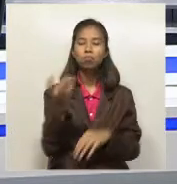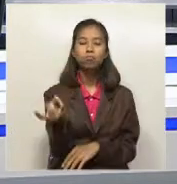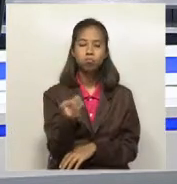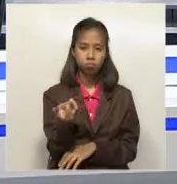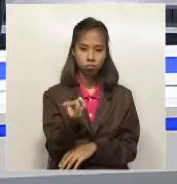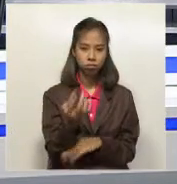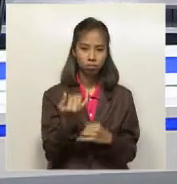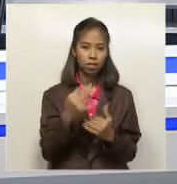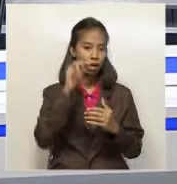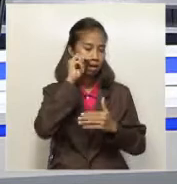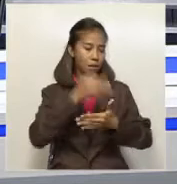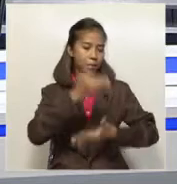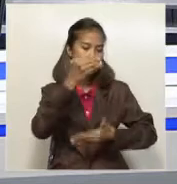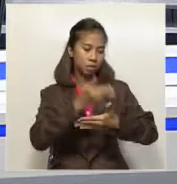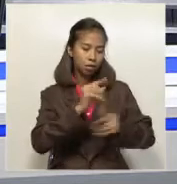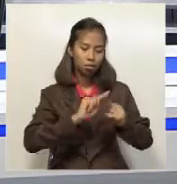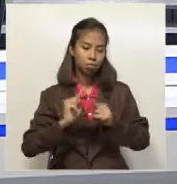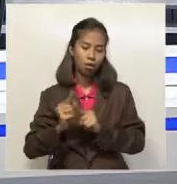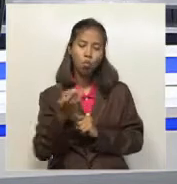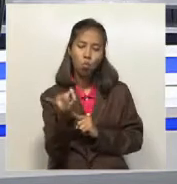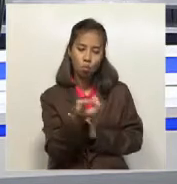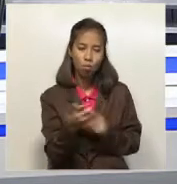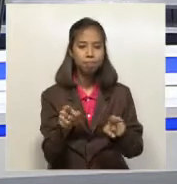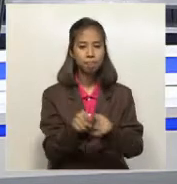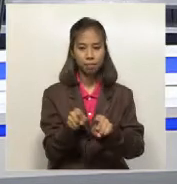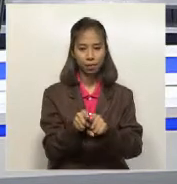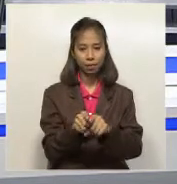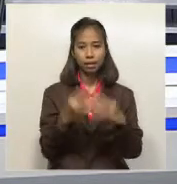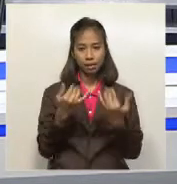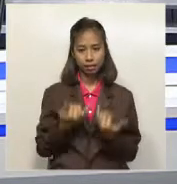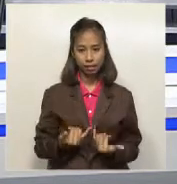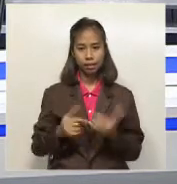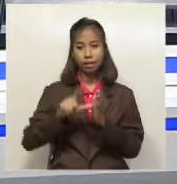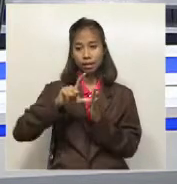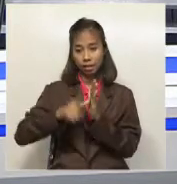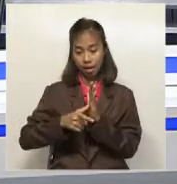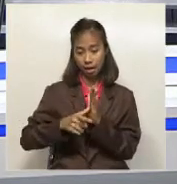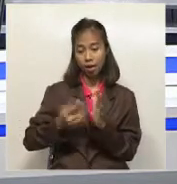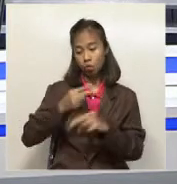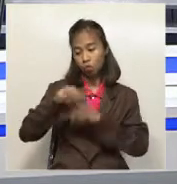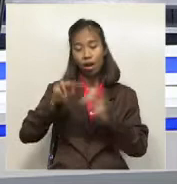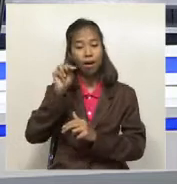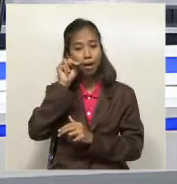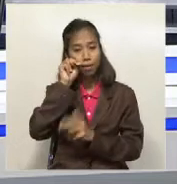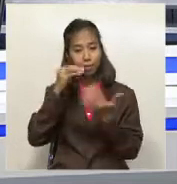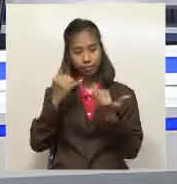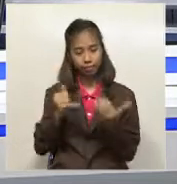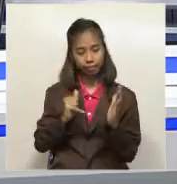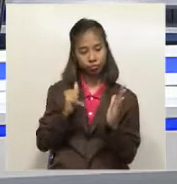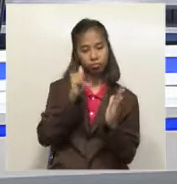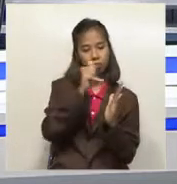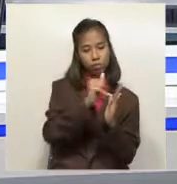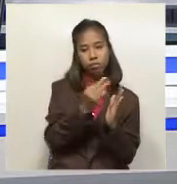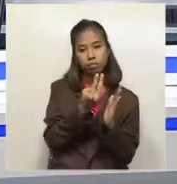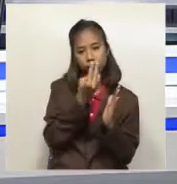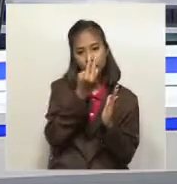งแล้วนะคะน้ําที่อยู่ในอ่างเก็บน้ําต่างๆก็น้อยลงด้วยเพราะฉะนั้นนะคะทางเลขาธิการสํานักงานทรัพยากรน้ําแห่งชาติก็เลยลงพื้นที่ไปติด